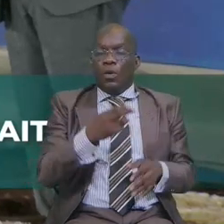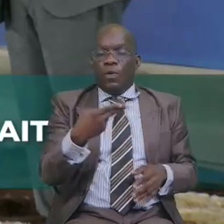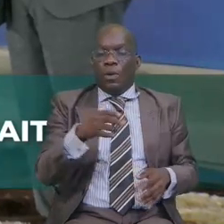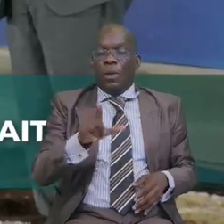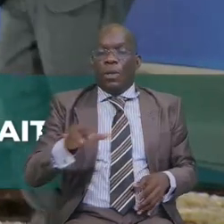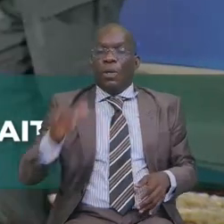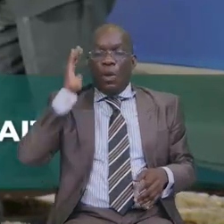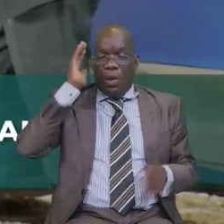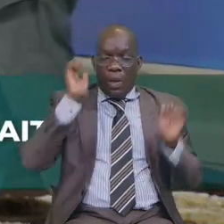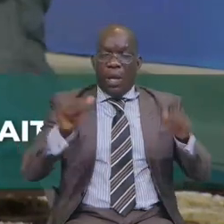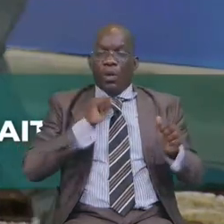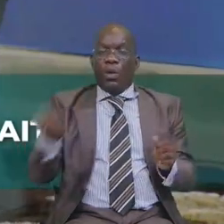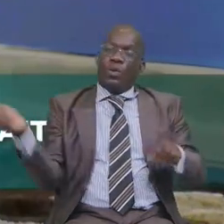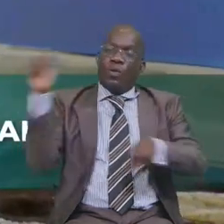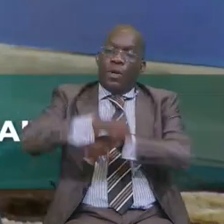l'église.